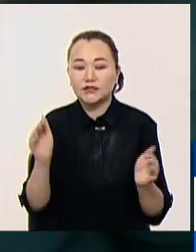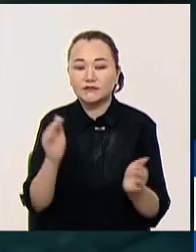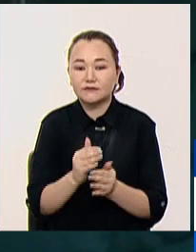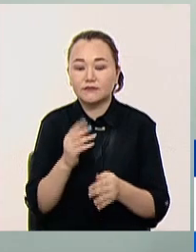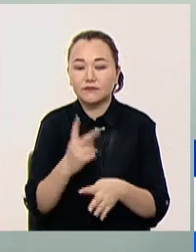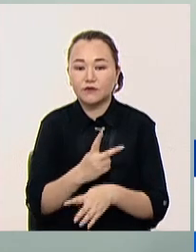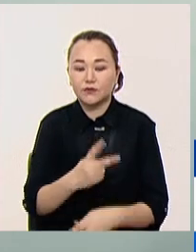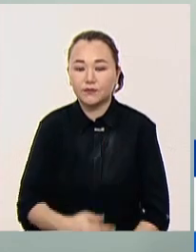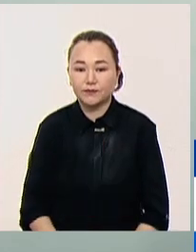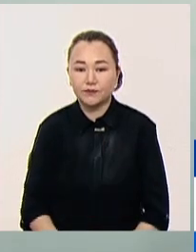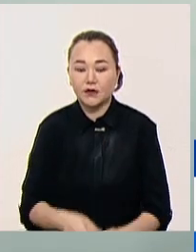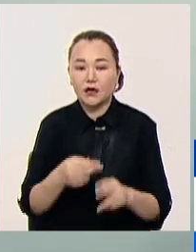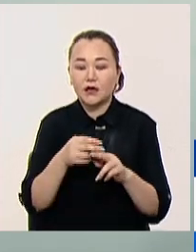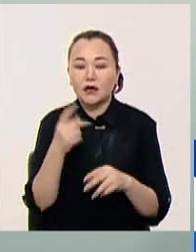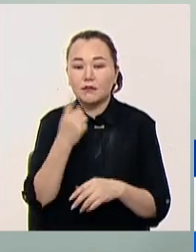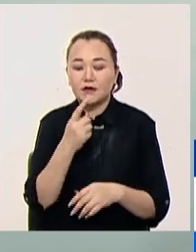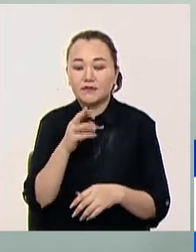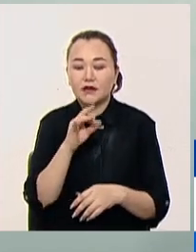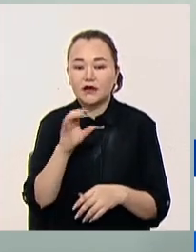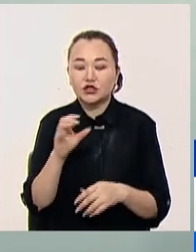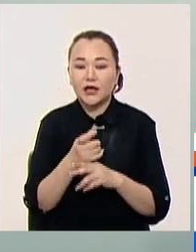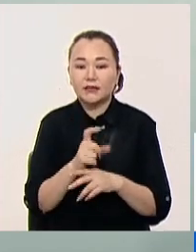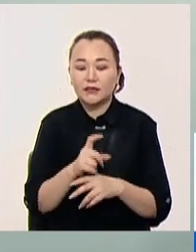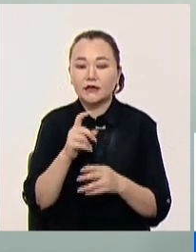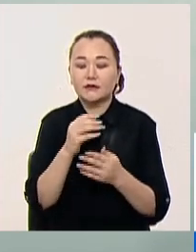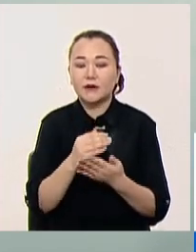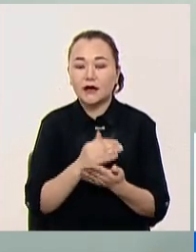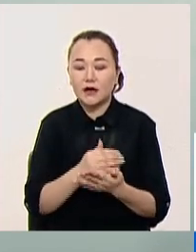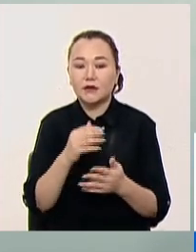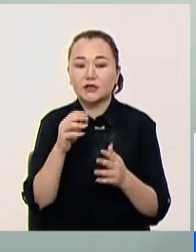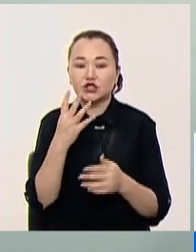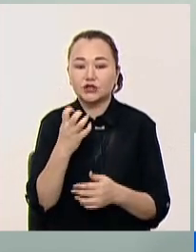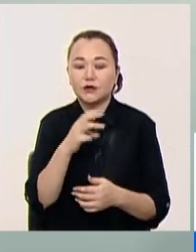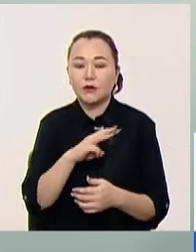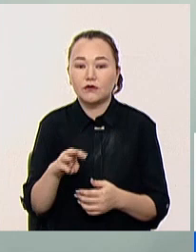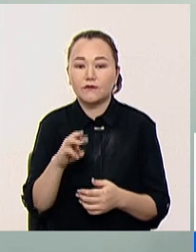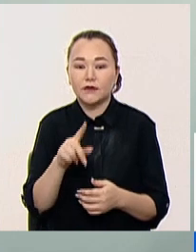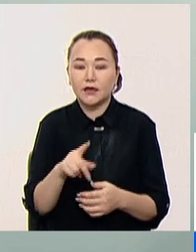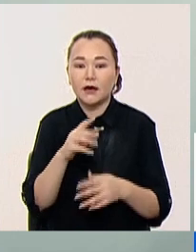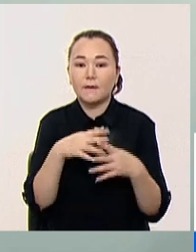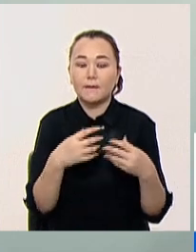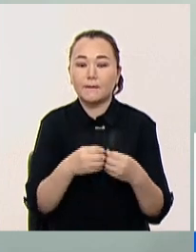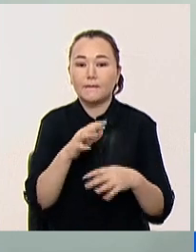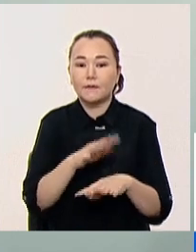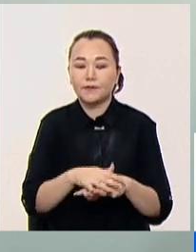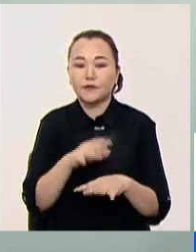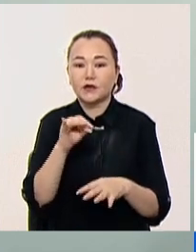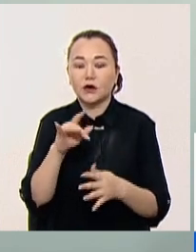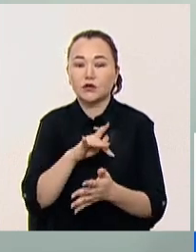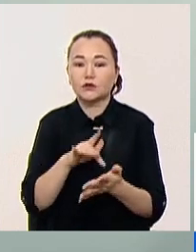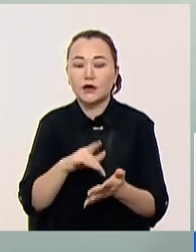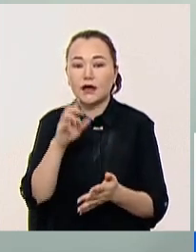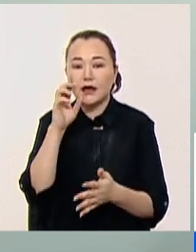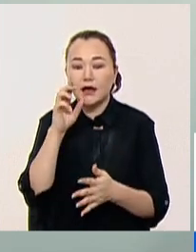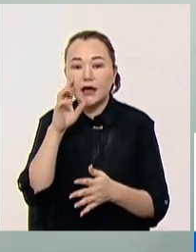вдвое. Первый транш по этой программе составил 400 миллионов тенге. Между банком Отбасы и городской администрацией